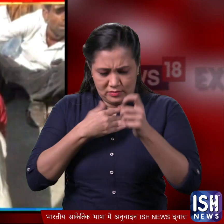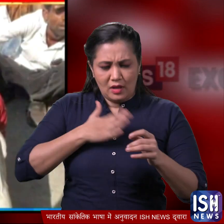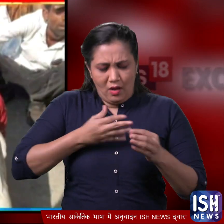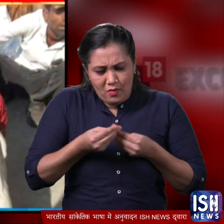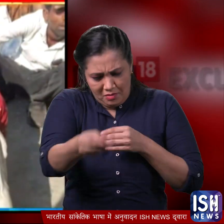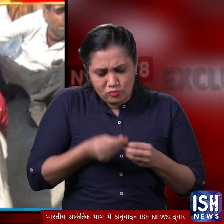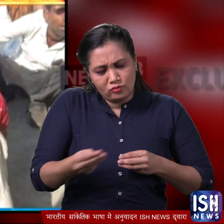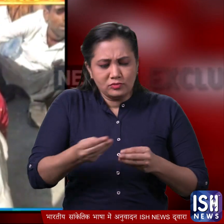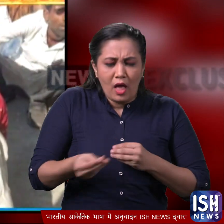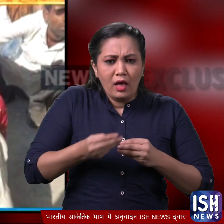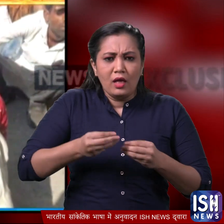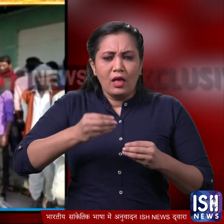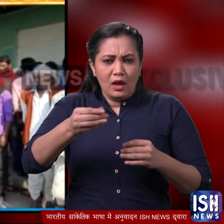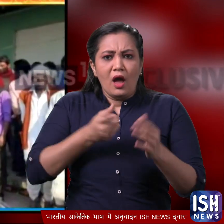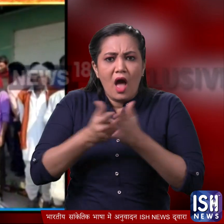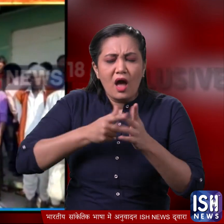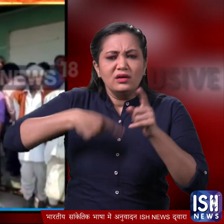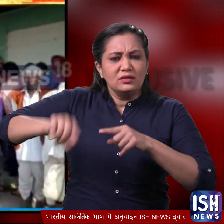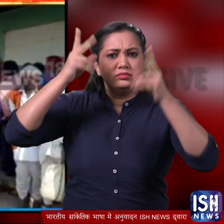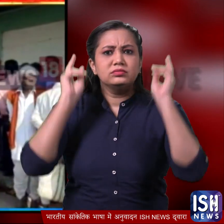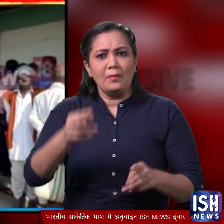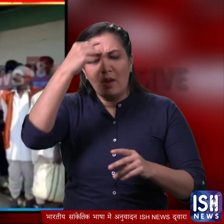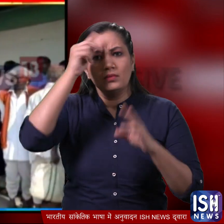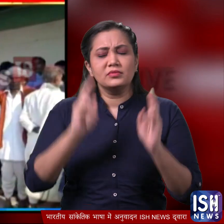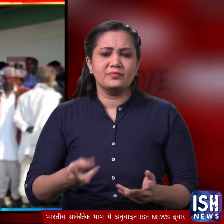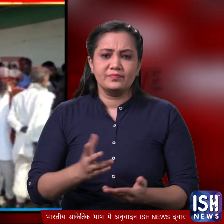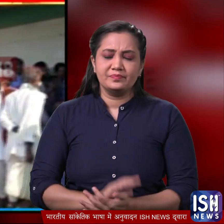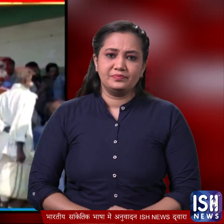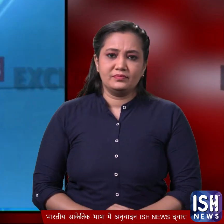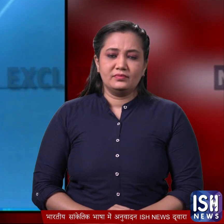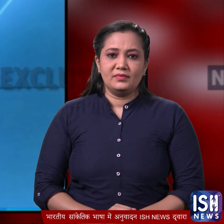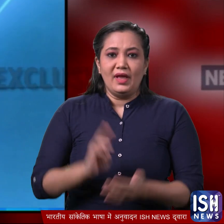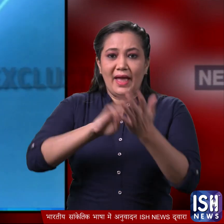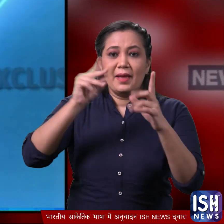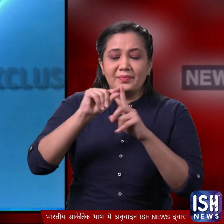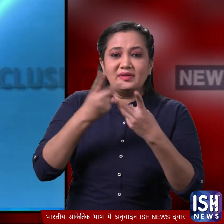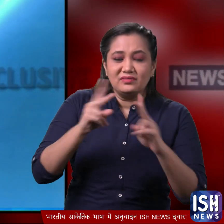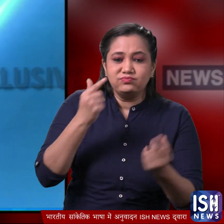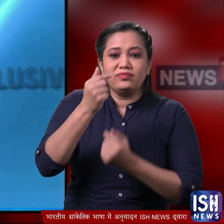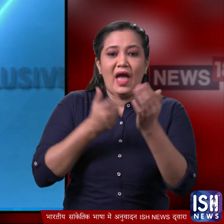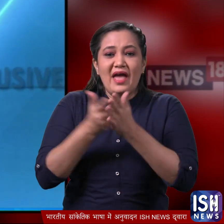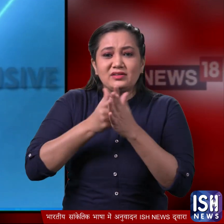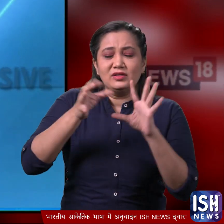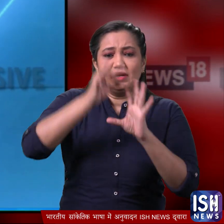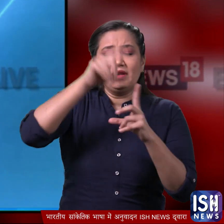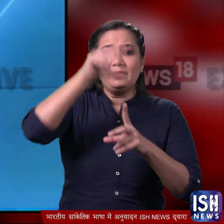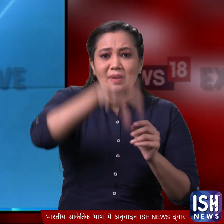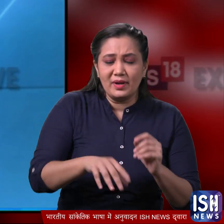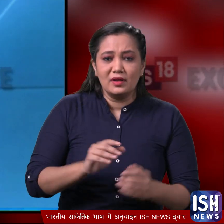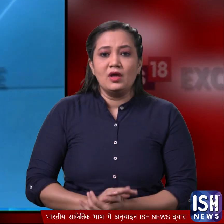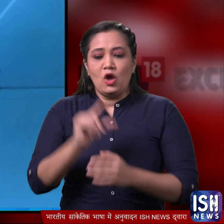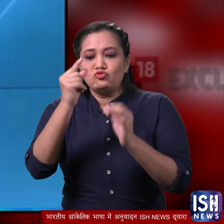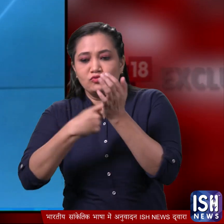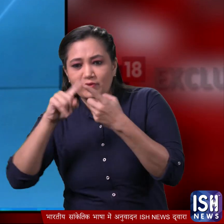की ओर से कई बार भरोसा मिलने के बावजूद किसानों की परेशानी जस की तस बनी हुई है। सौबात की एक बात है कि मध्य प्रदेश के कृषि विभाग का दावा है